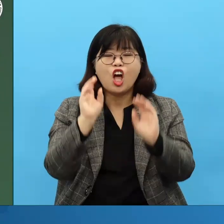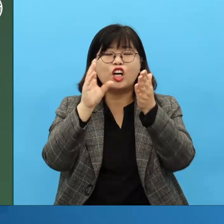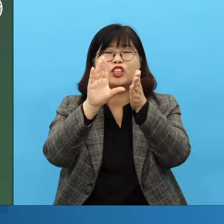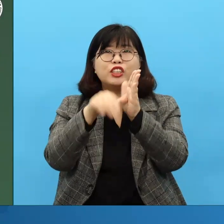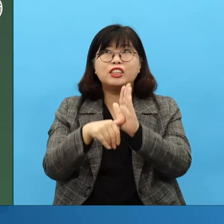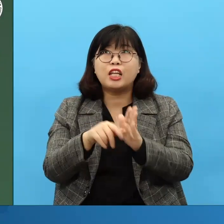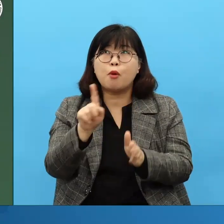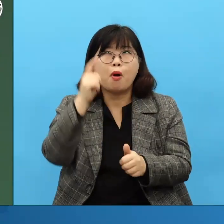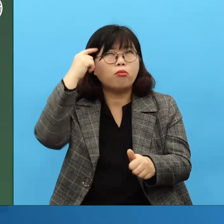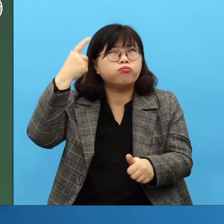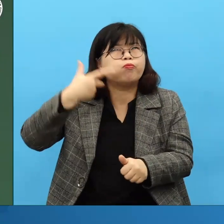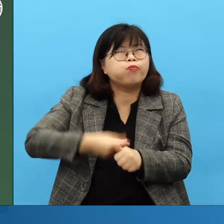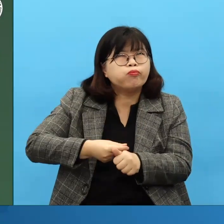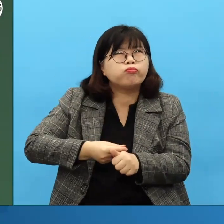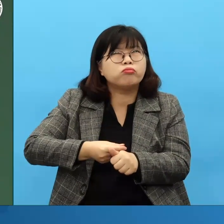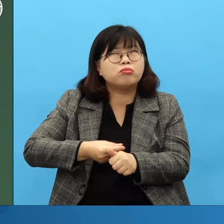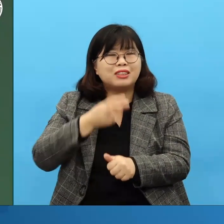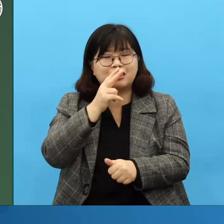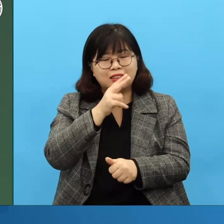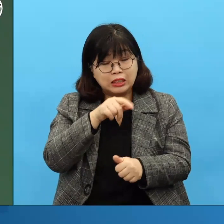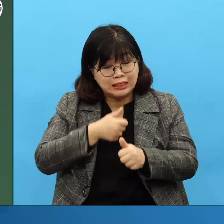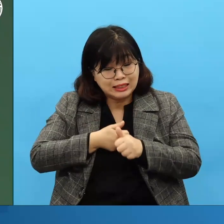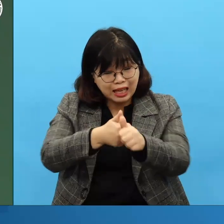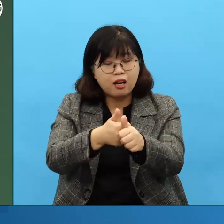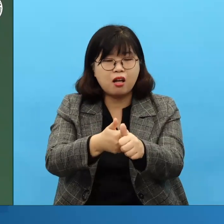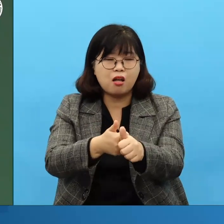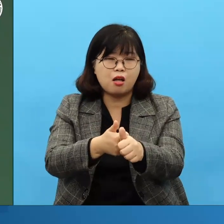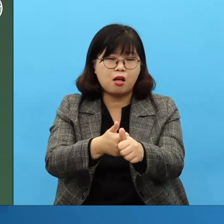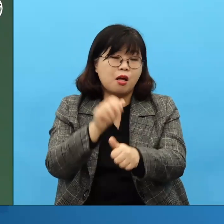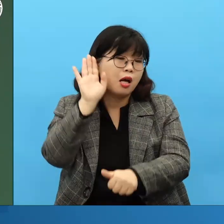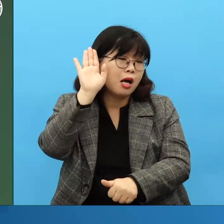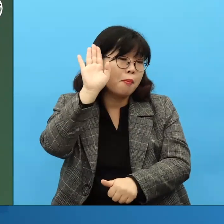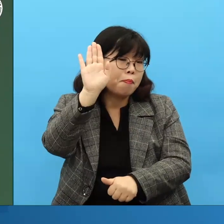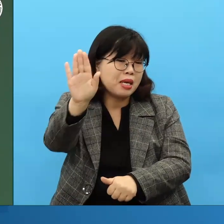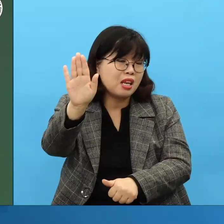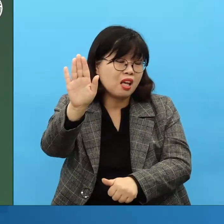해도 아시겠죠? We don't need further explanation of this.